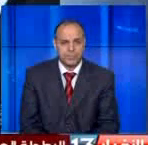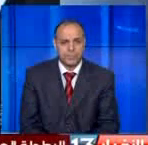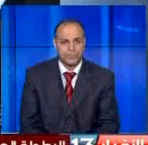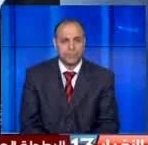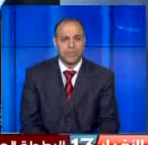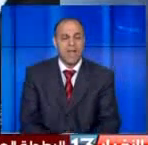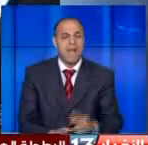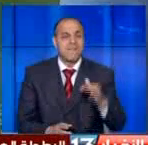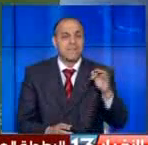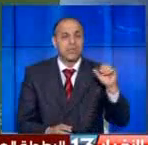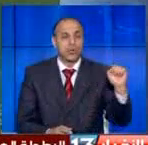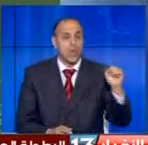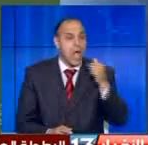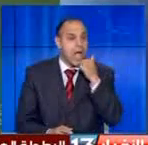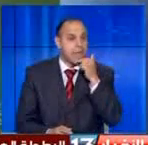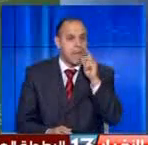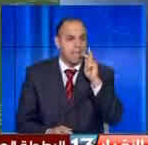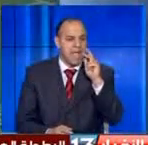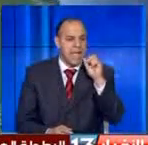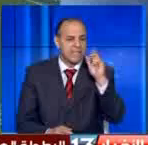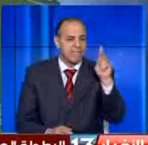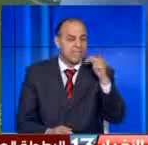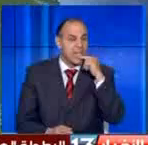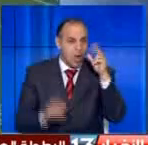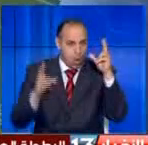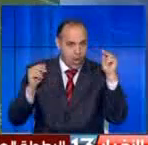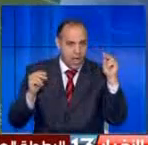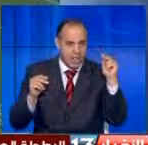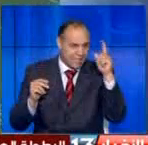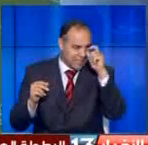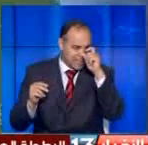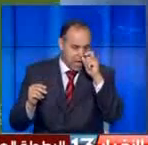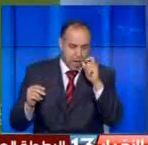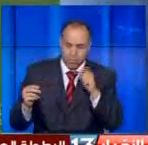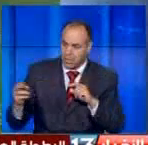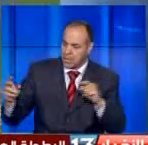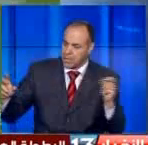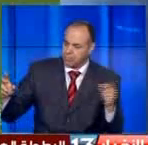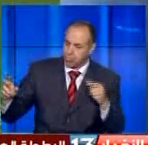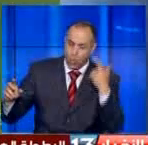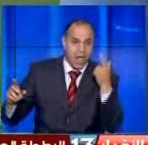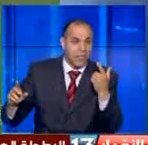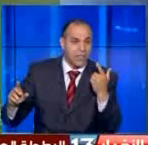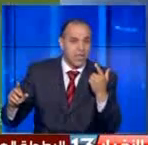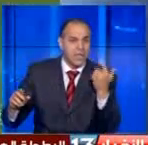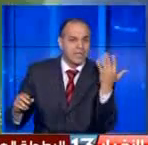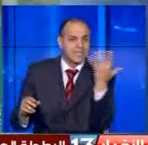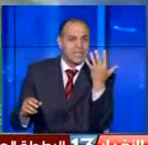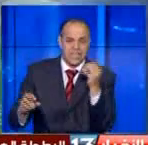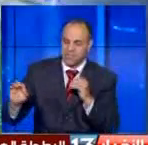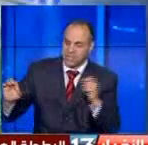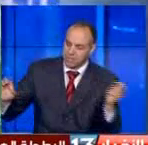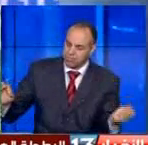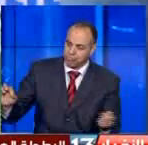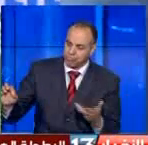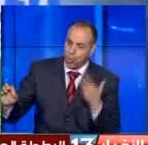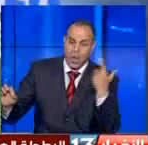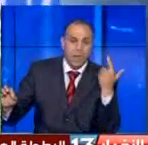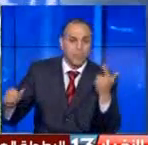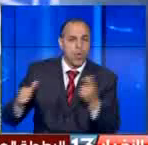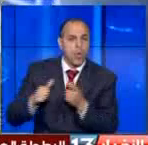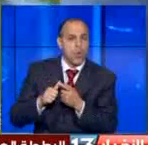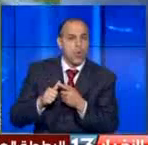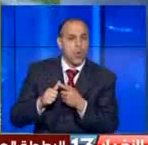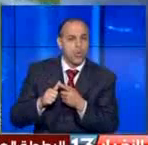وبمعقله فيليبس أرينا لم يجد بي اس في أيندهوفن أي صعوبة في اكتساح ضيفه فيلم تيلبورغ بخماسية نظيفة، رفع بموجبها